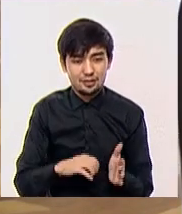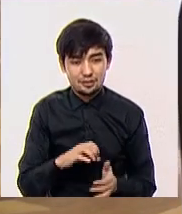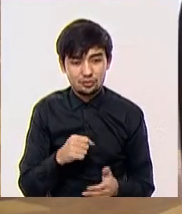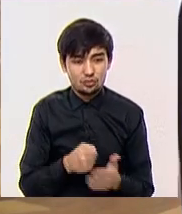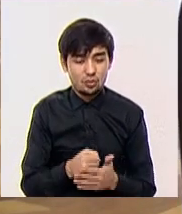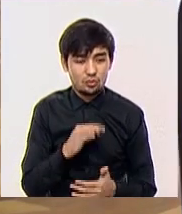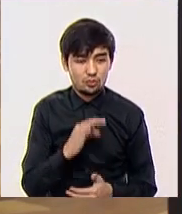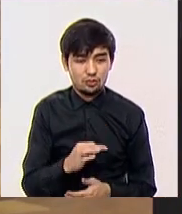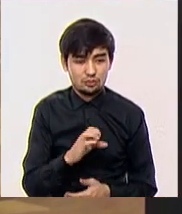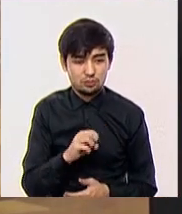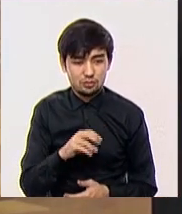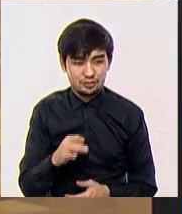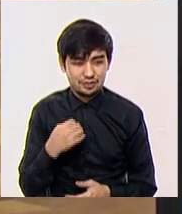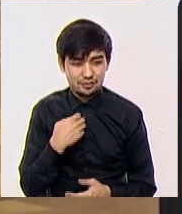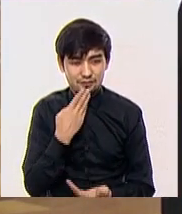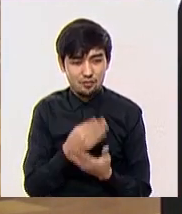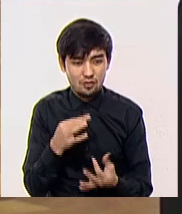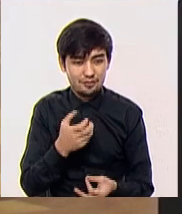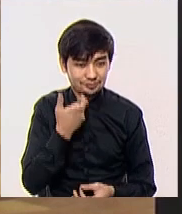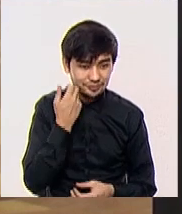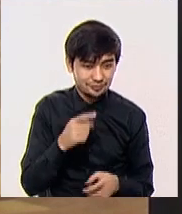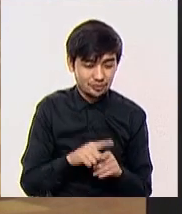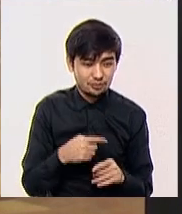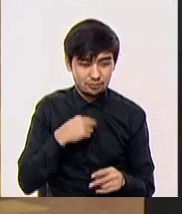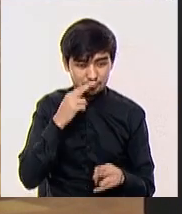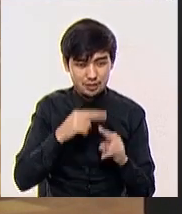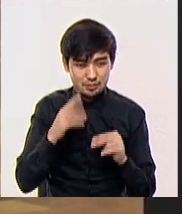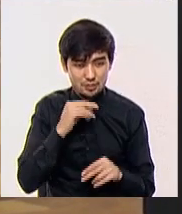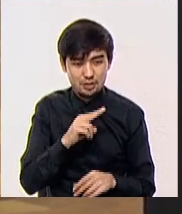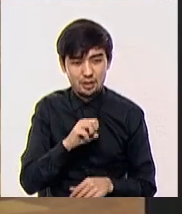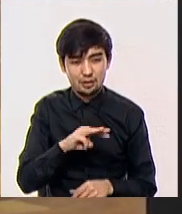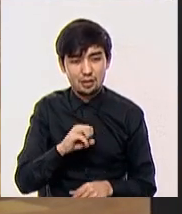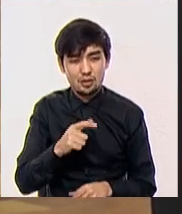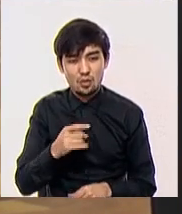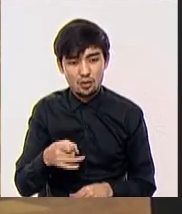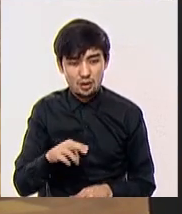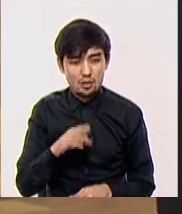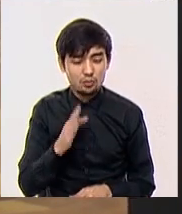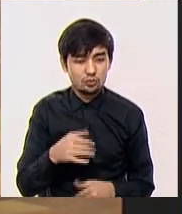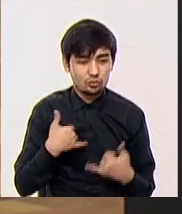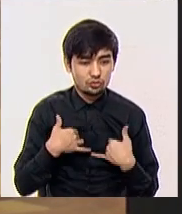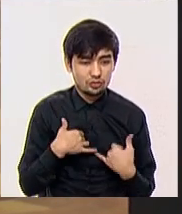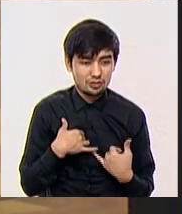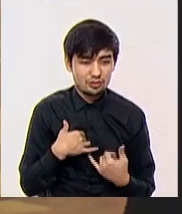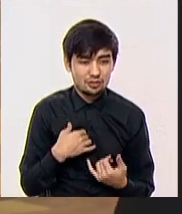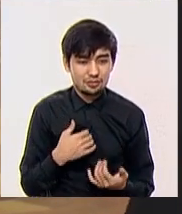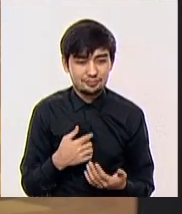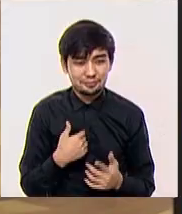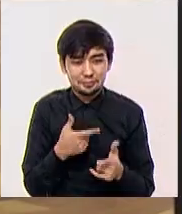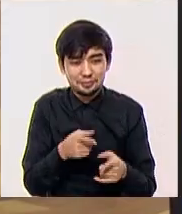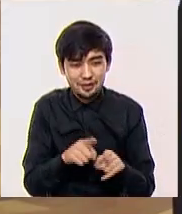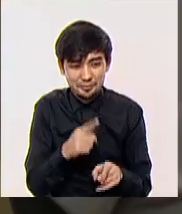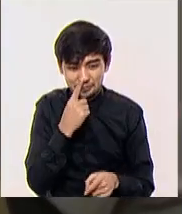нуля. То есть я лишаю всех своих возможных категорий. То есть буду как учитель, но как только что пришла.